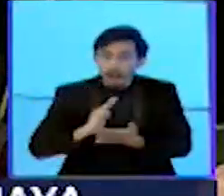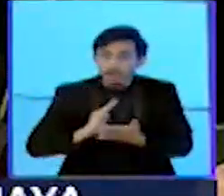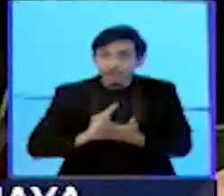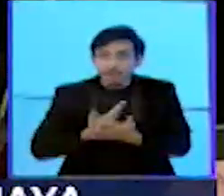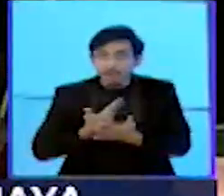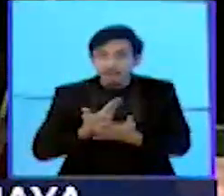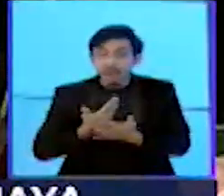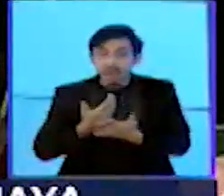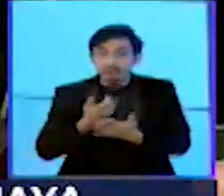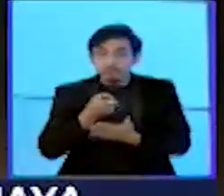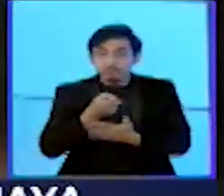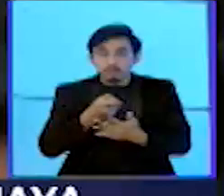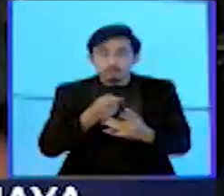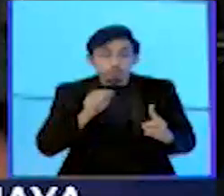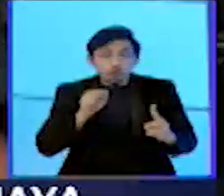Sakit Lido.